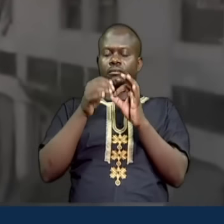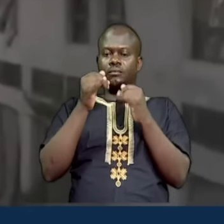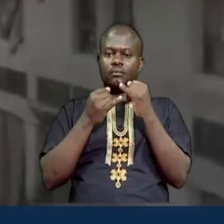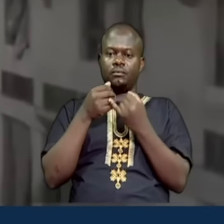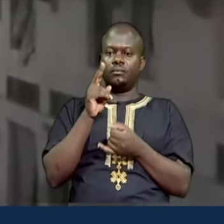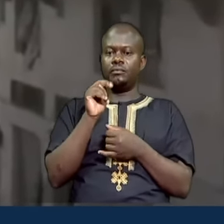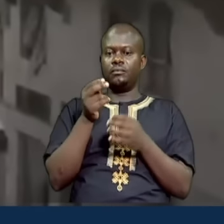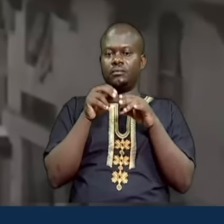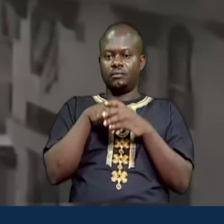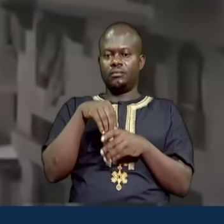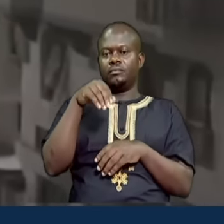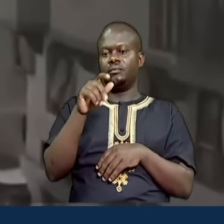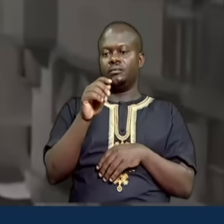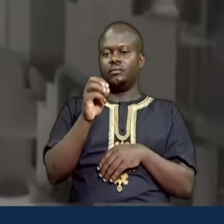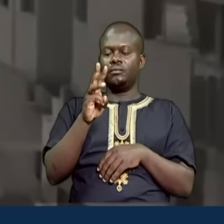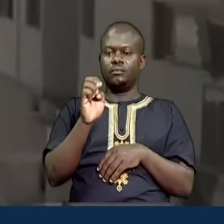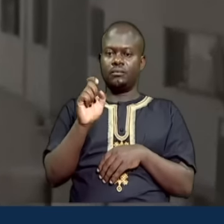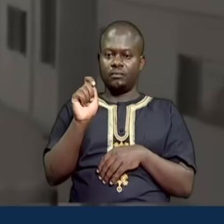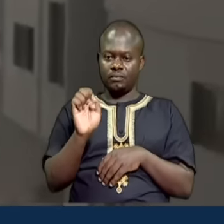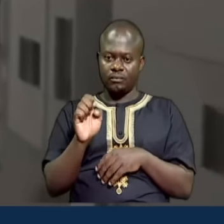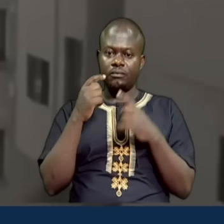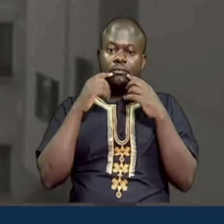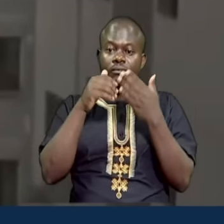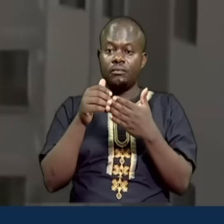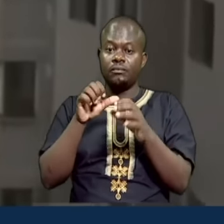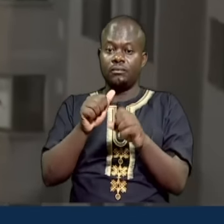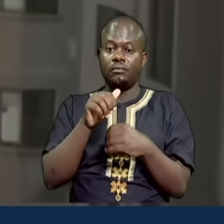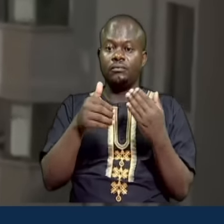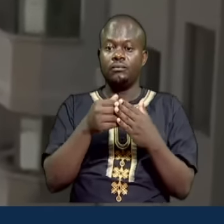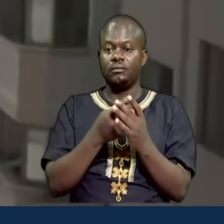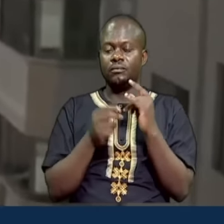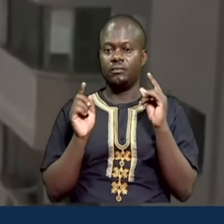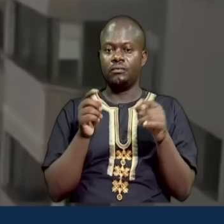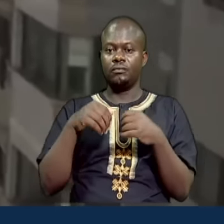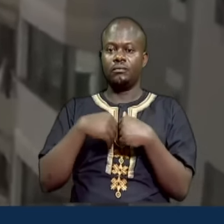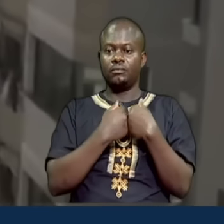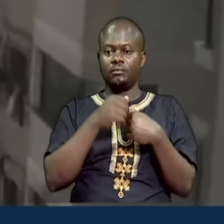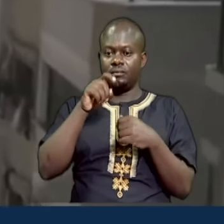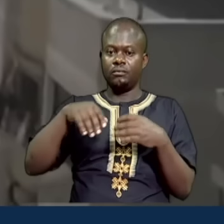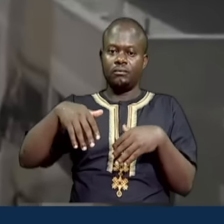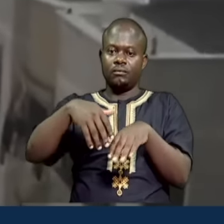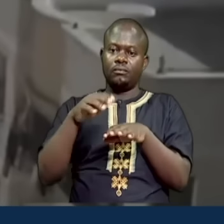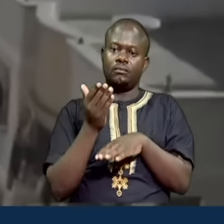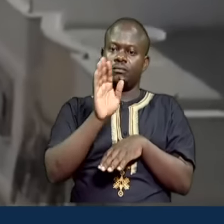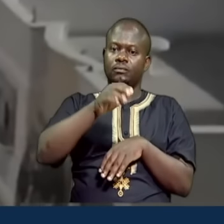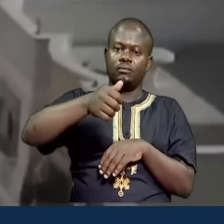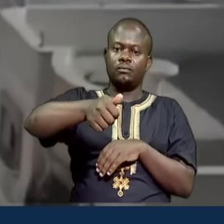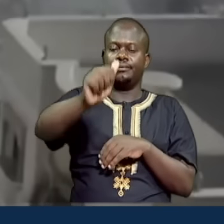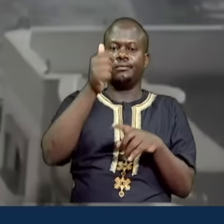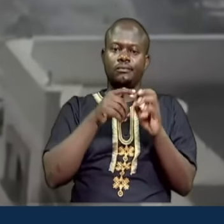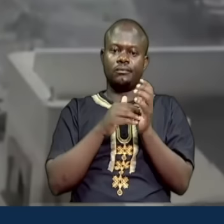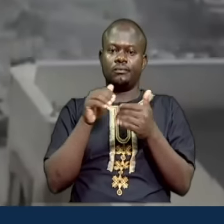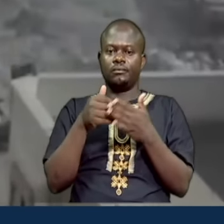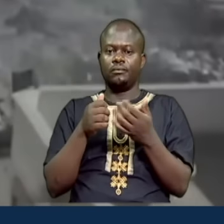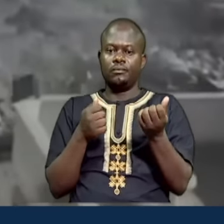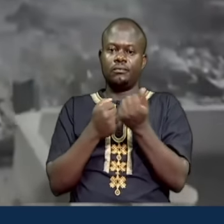Loni iri kubera muri Kuwait. Antonio Guterres yavuze ko bafashwe bugwate ku mpande zombi zihanganye bakwiye kurekurwa bagasubira iwabo ndetse n'inkunga